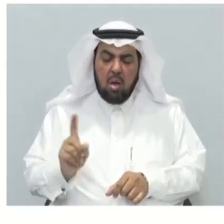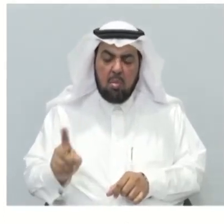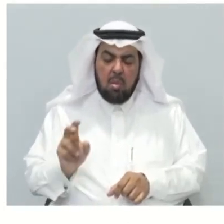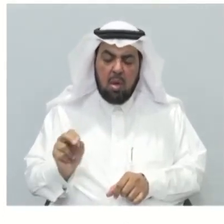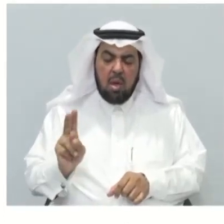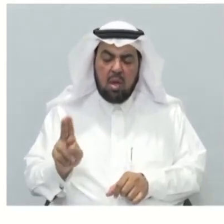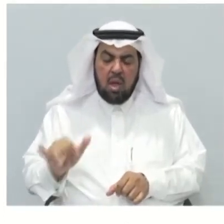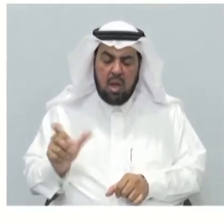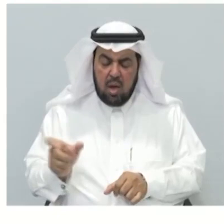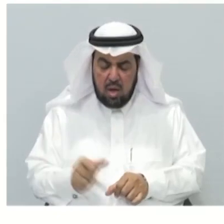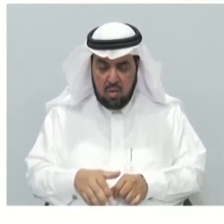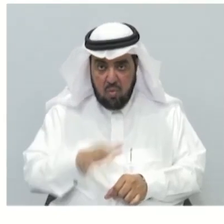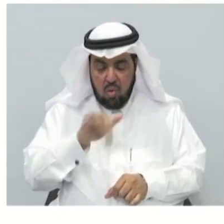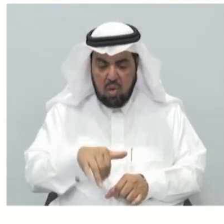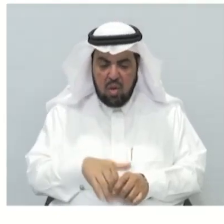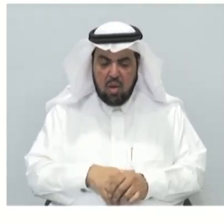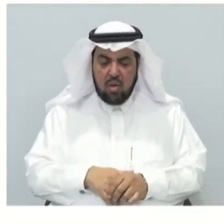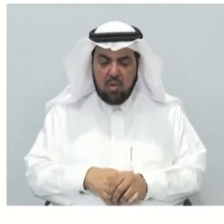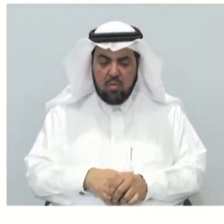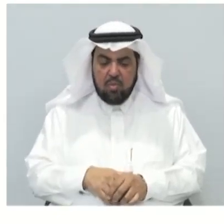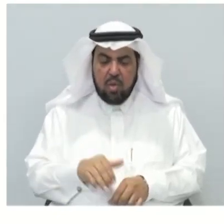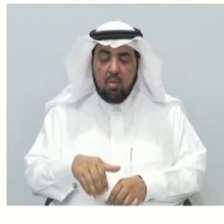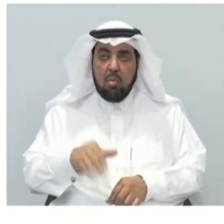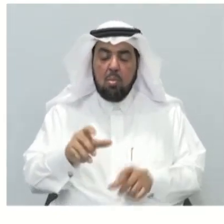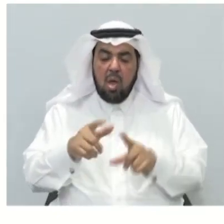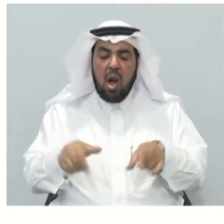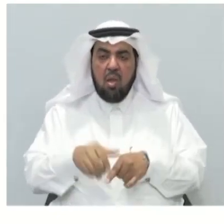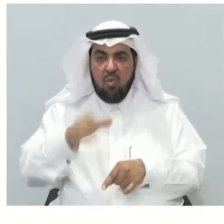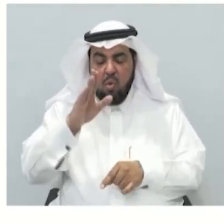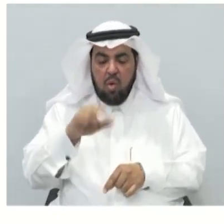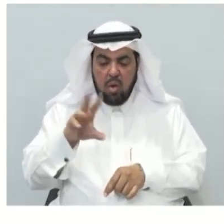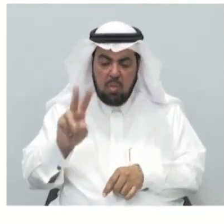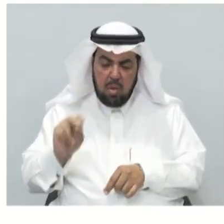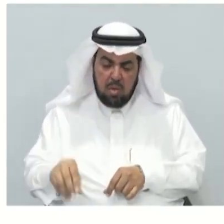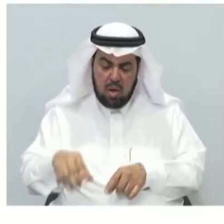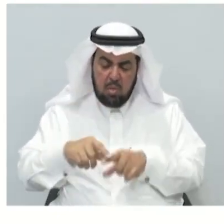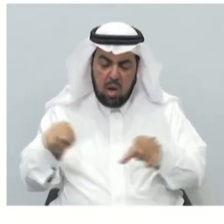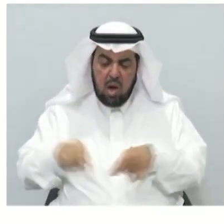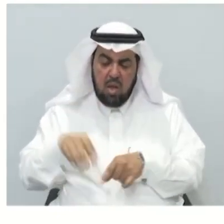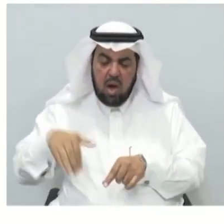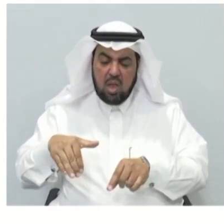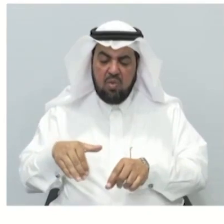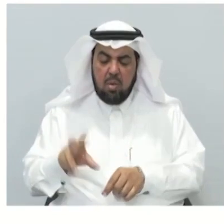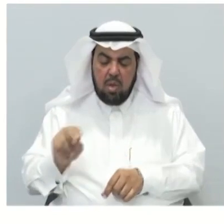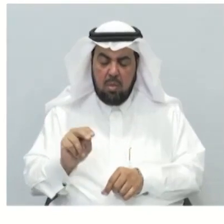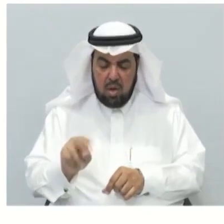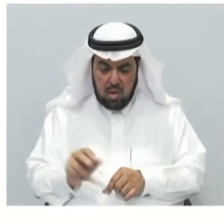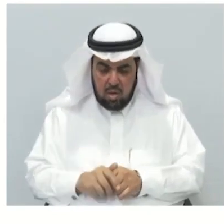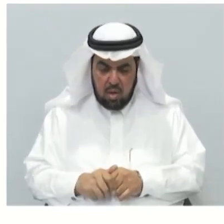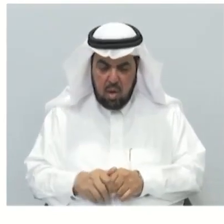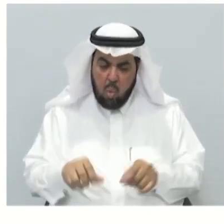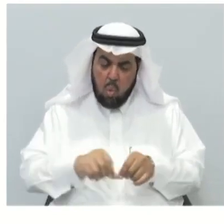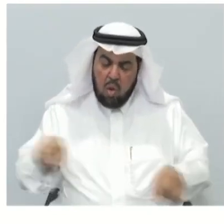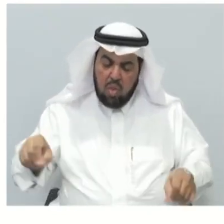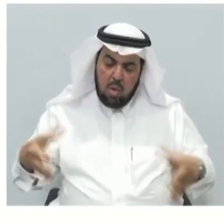في المثلث اللي في الاسفل والزاويه اللي في المثلث اللي في الاعلى هنا تطابق هذه الزاويه اللي في المثلث الا الاسفل والضلع